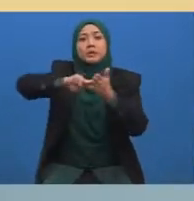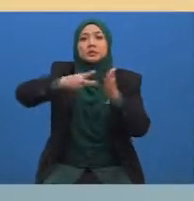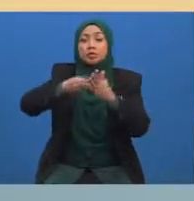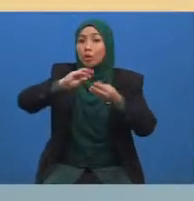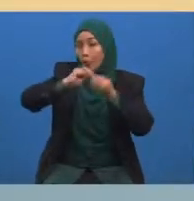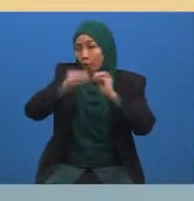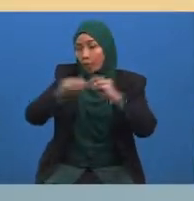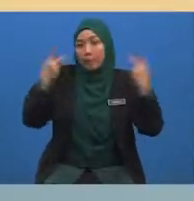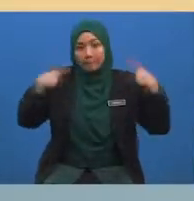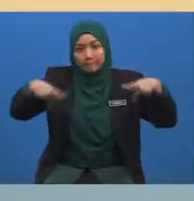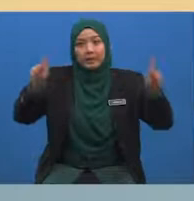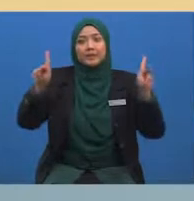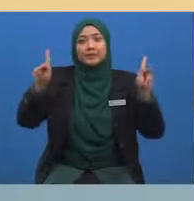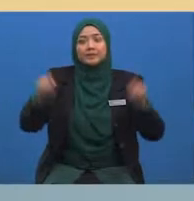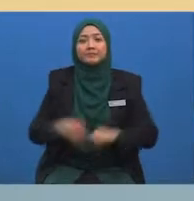perdana.